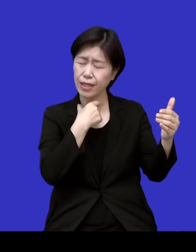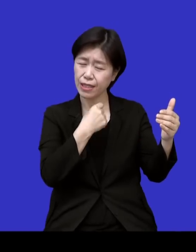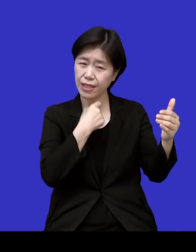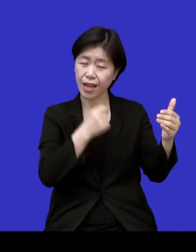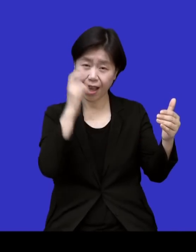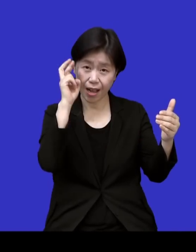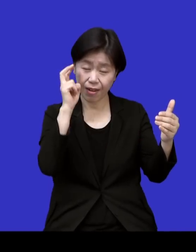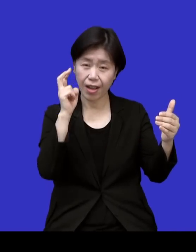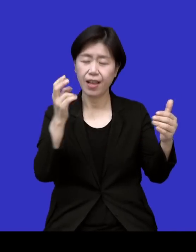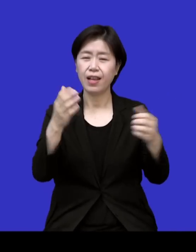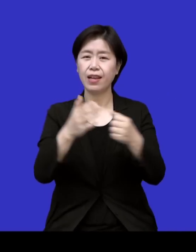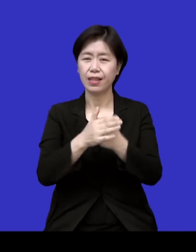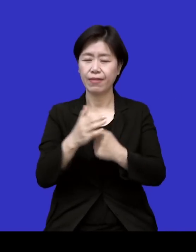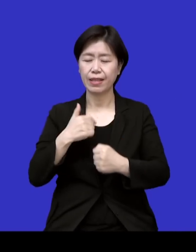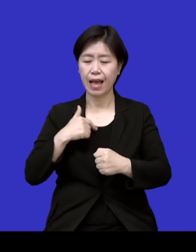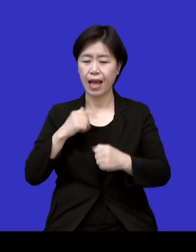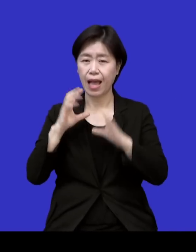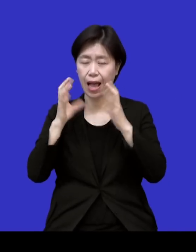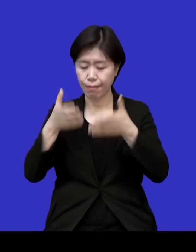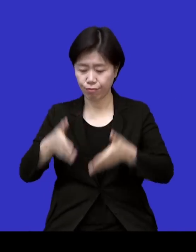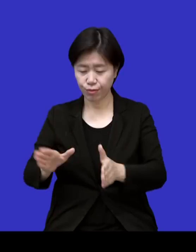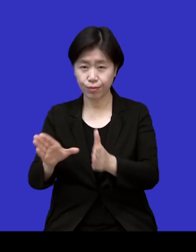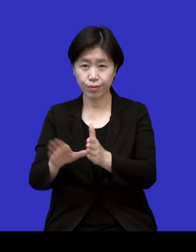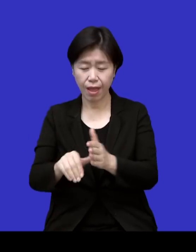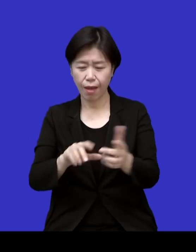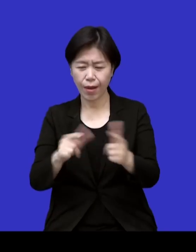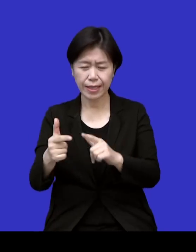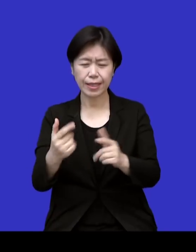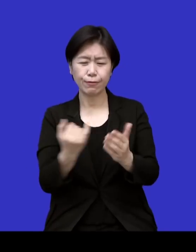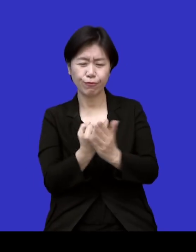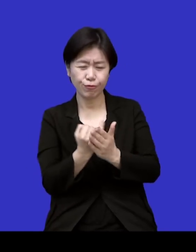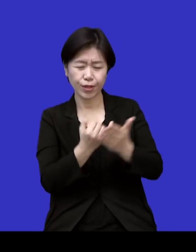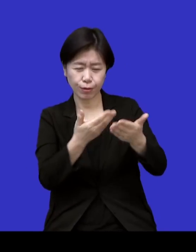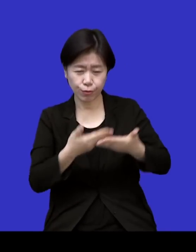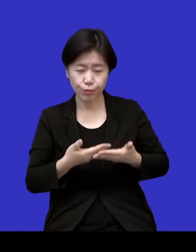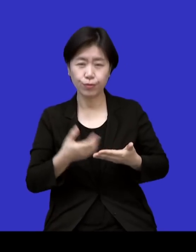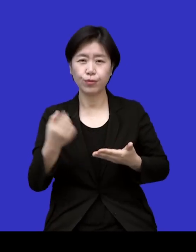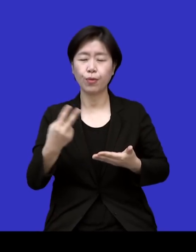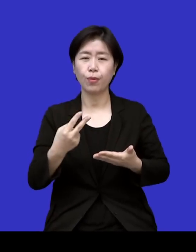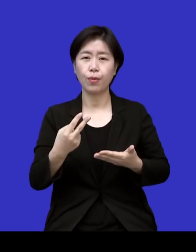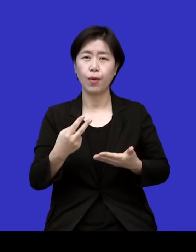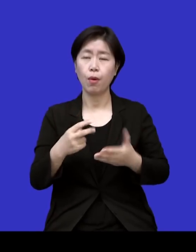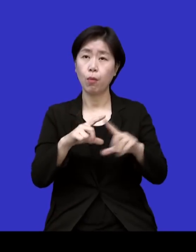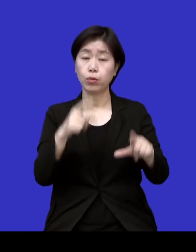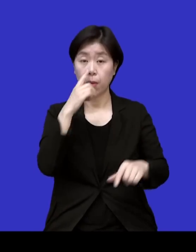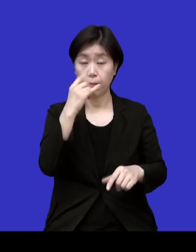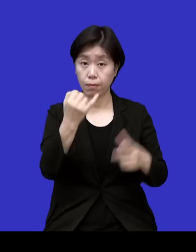해주고 먹을 것도 막 김치도 담가다 주고 모든 행동들을 다 해요. 친정 엄마로 할